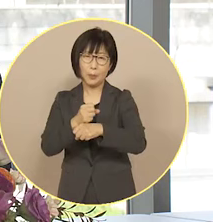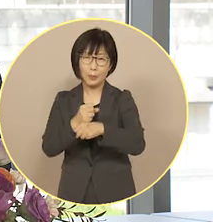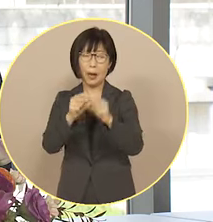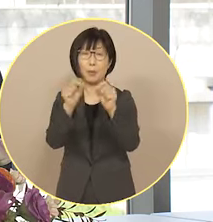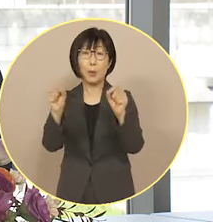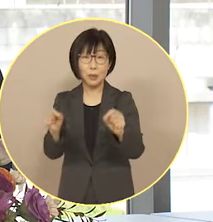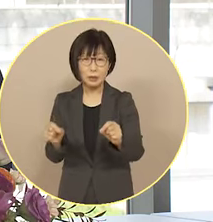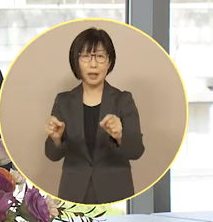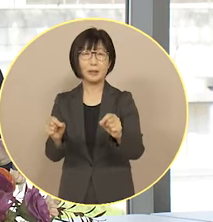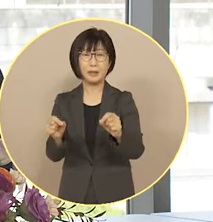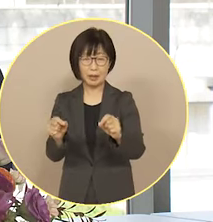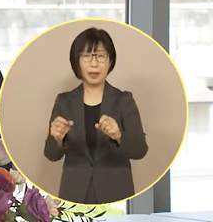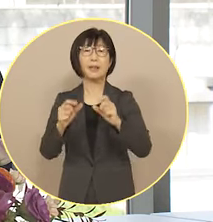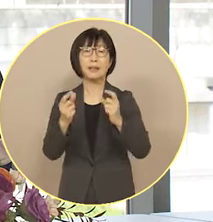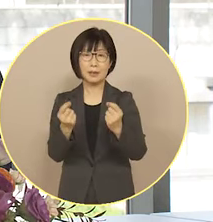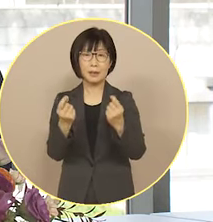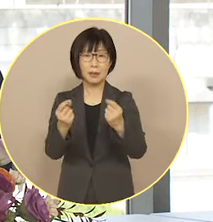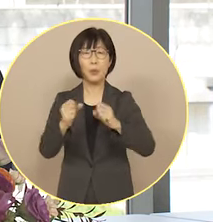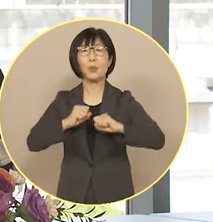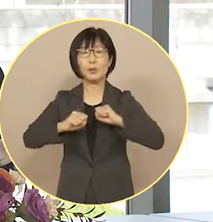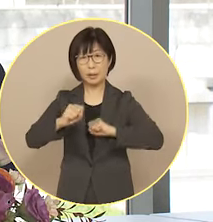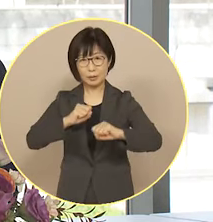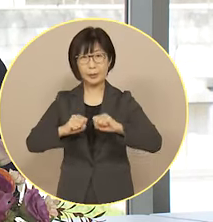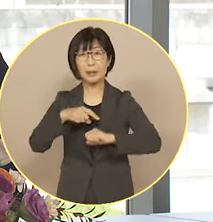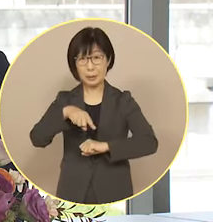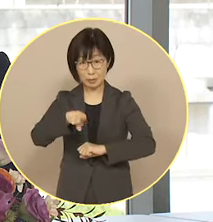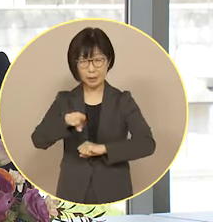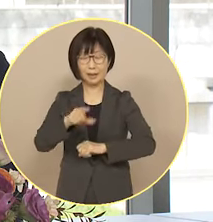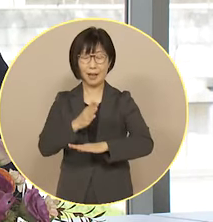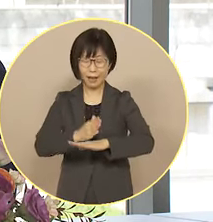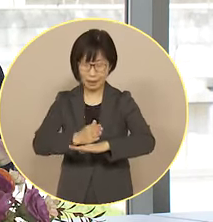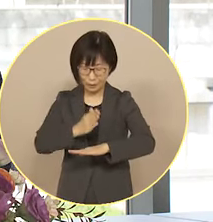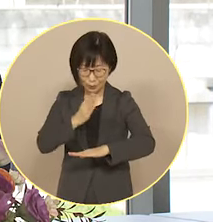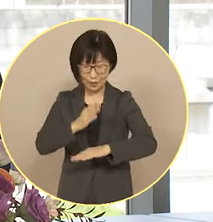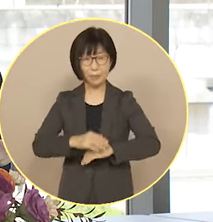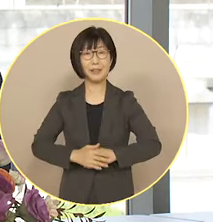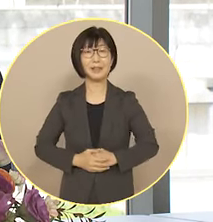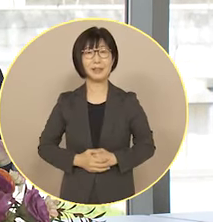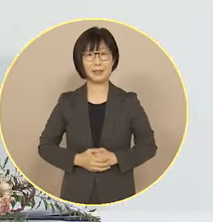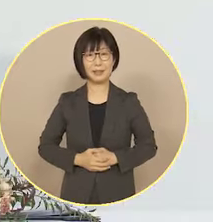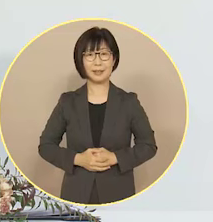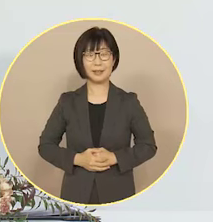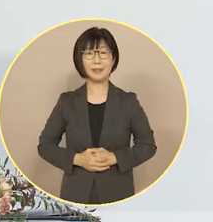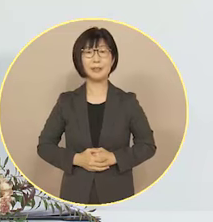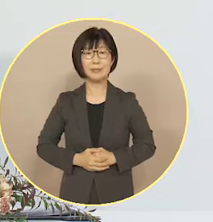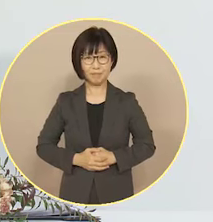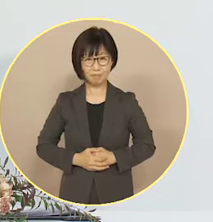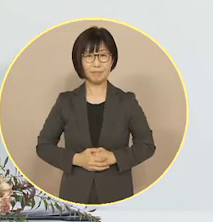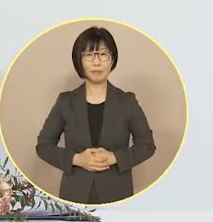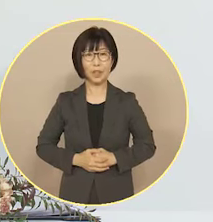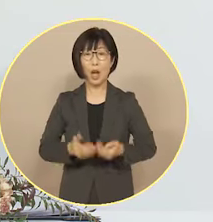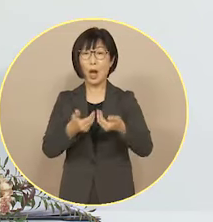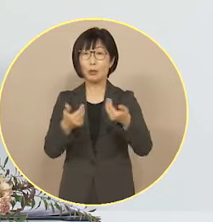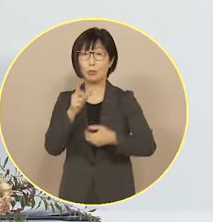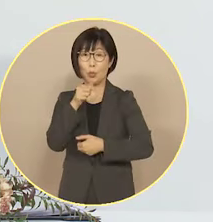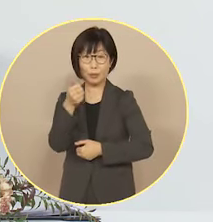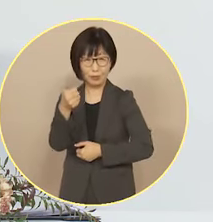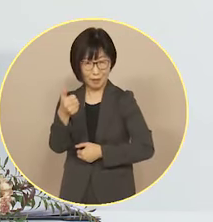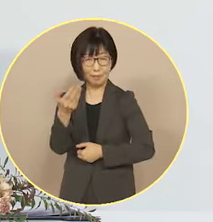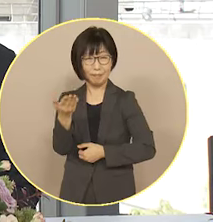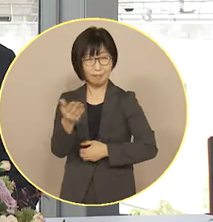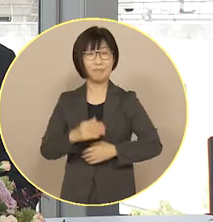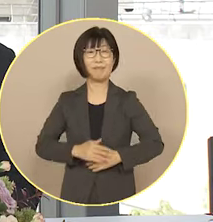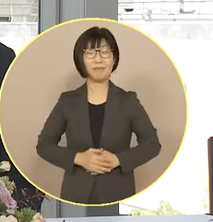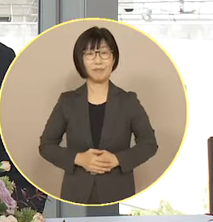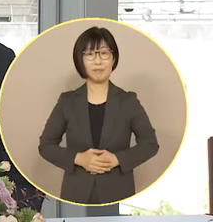困難な問題にもしっかり取り組んで参りたいと思ありがとうございました続いて徳さんお願いします